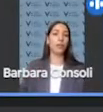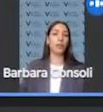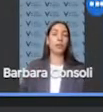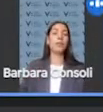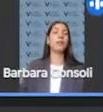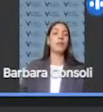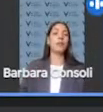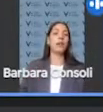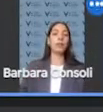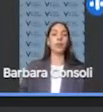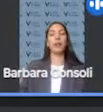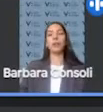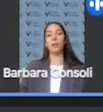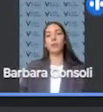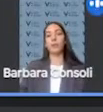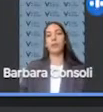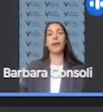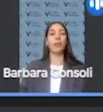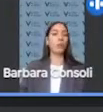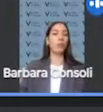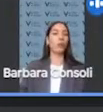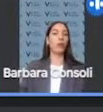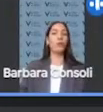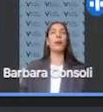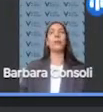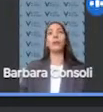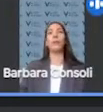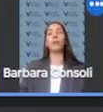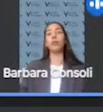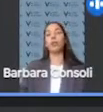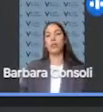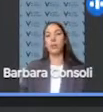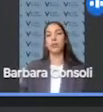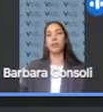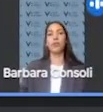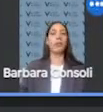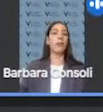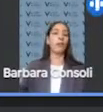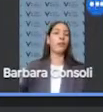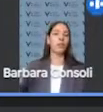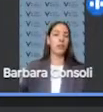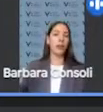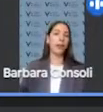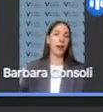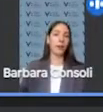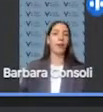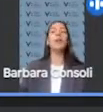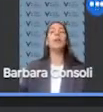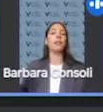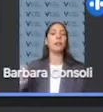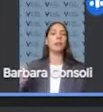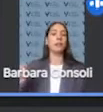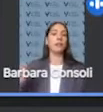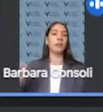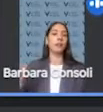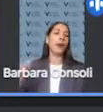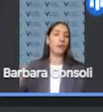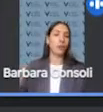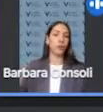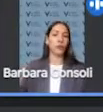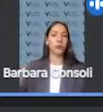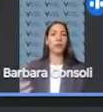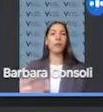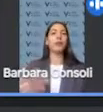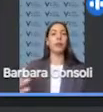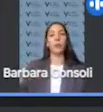negli appelli successivi, e questa è un'altra possibilità da non sottovalutare perché appunto ci consente di alleggerire il carico di